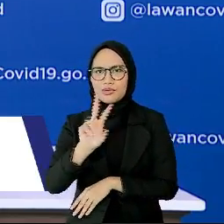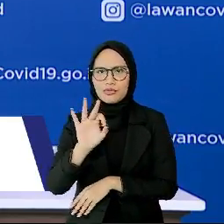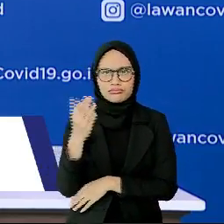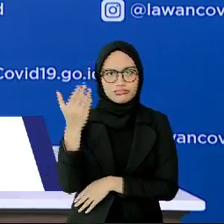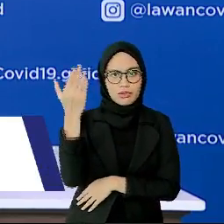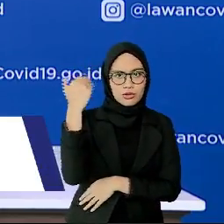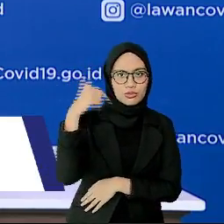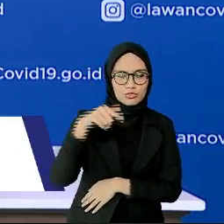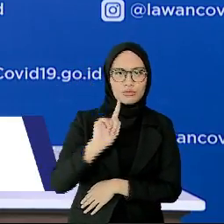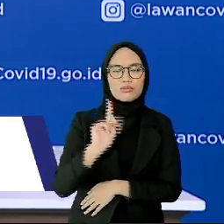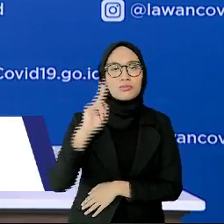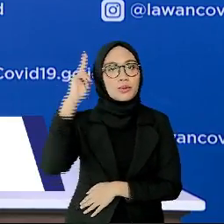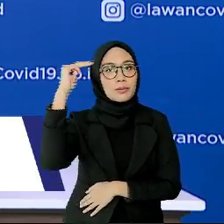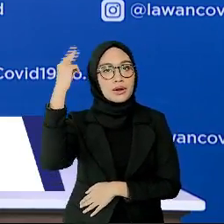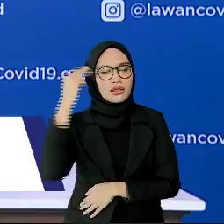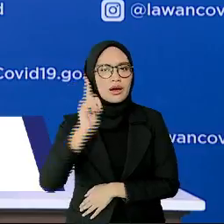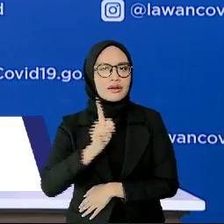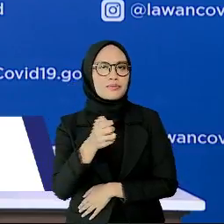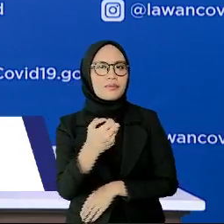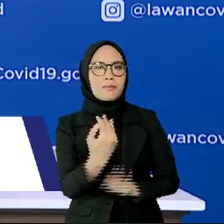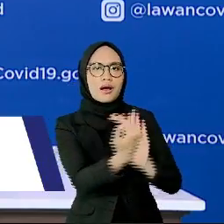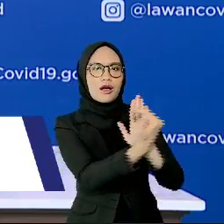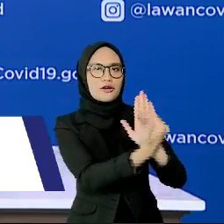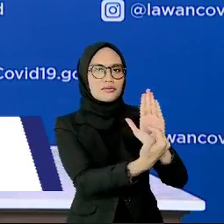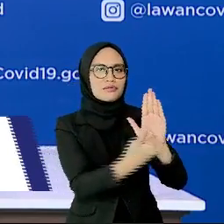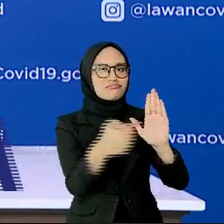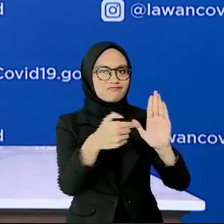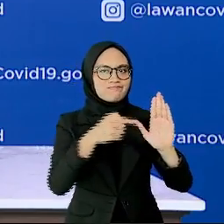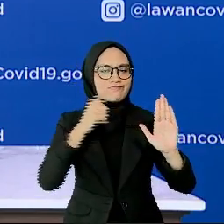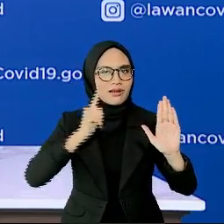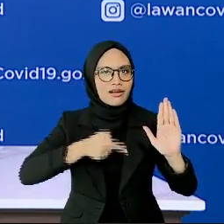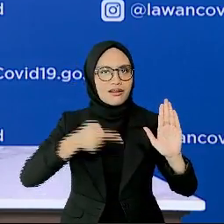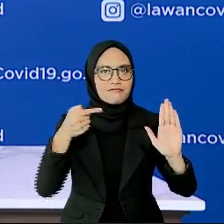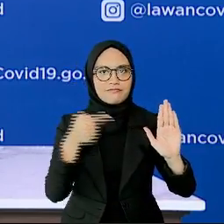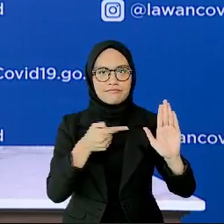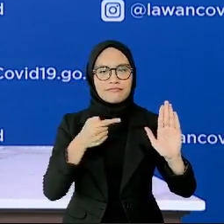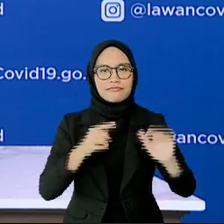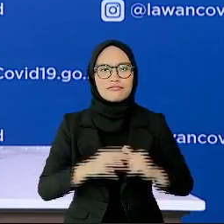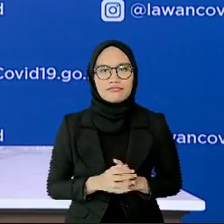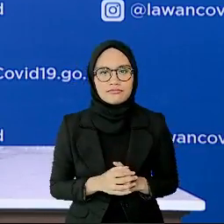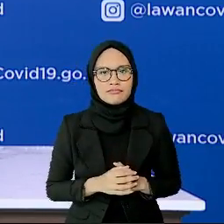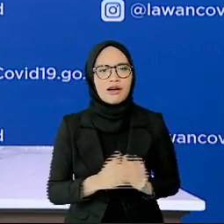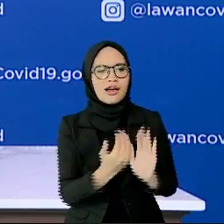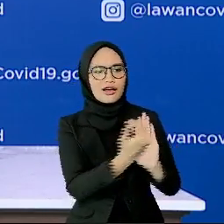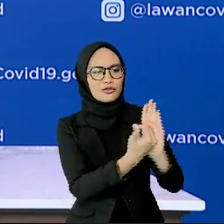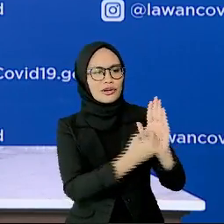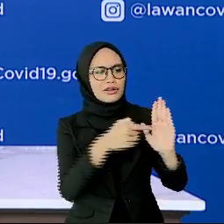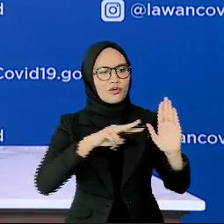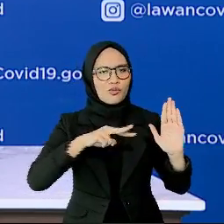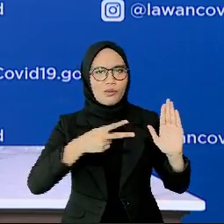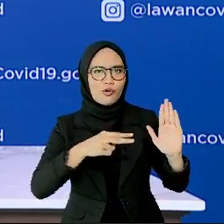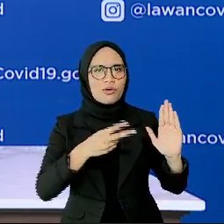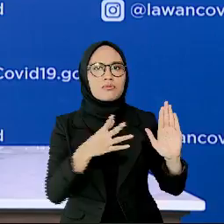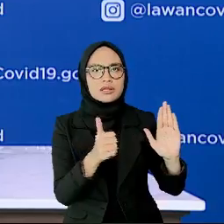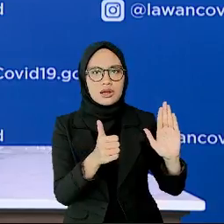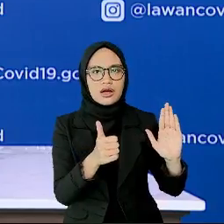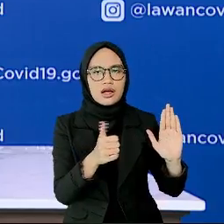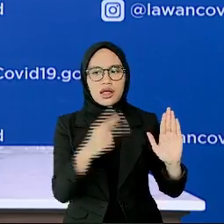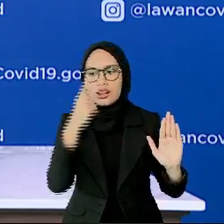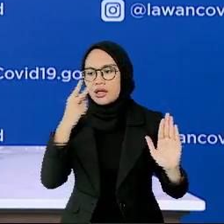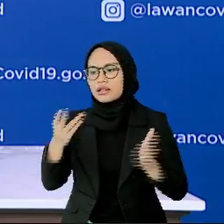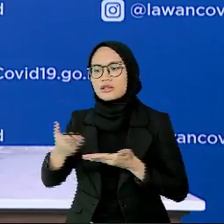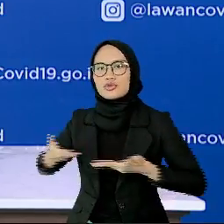pemerintah Indonesia menerbitkan beberapa kebijakan disesuaikan dengan perkembangan situasi COVID-19